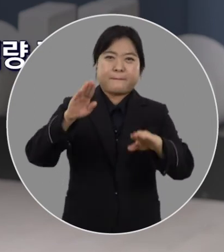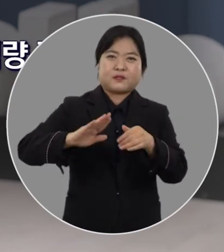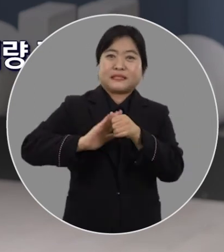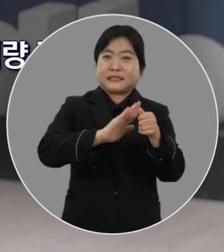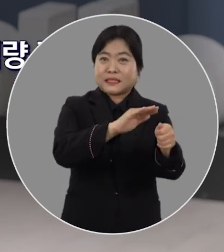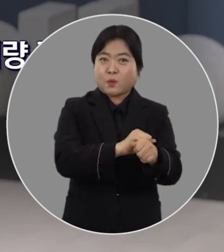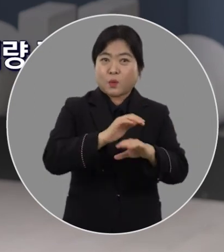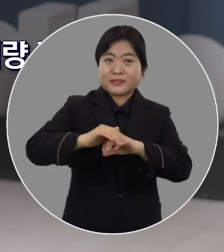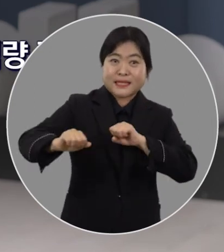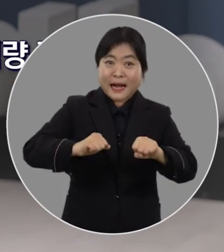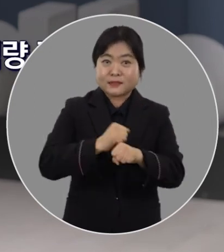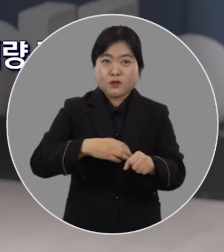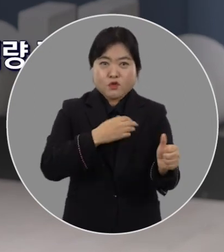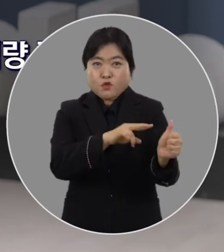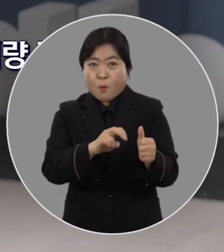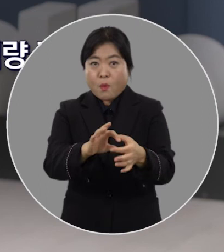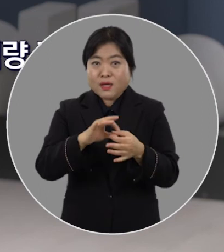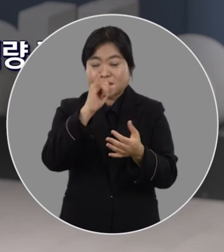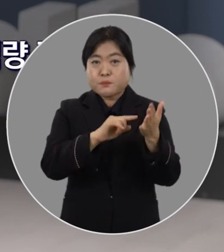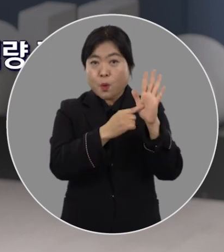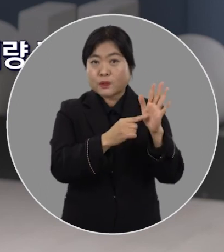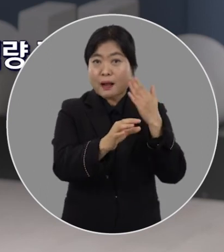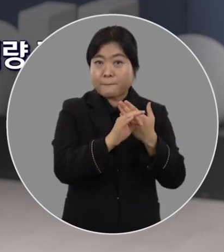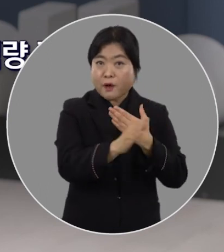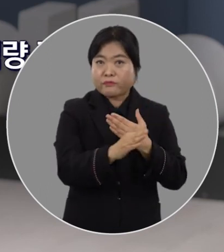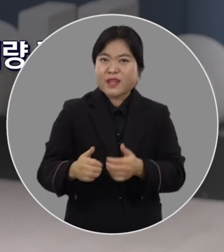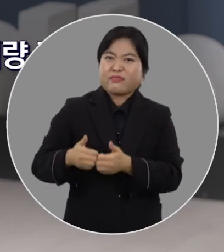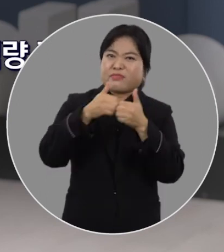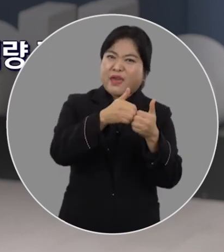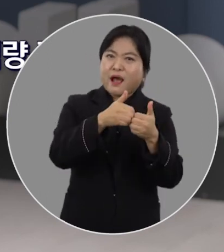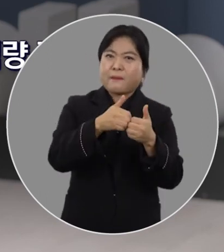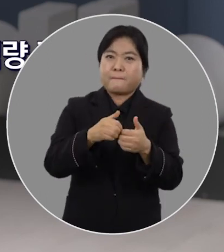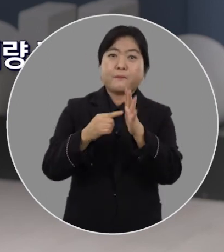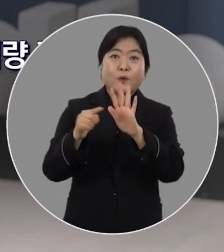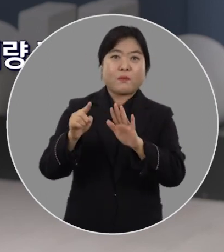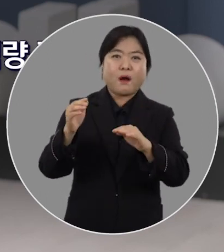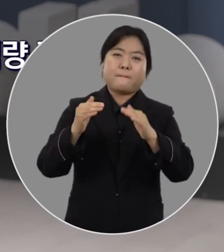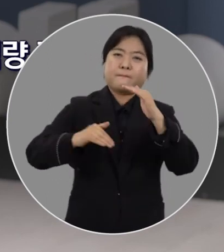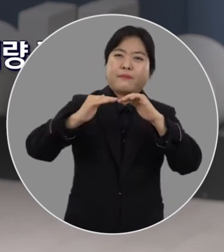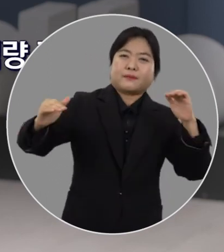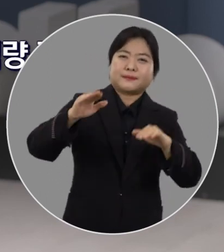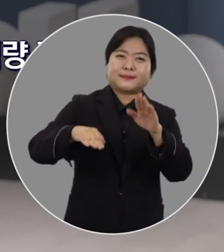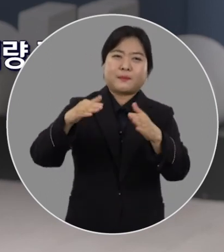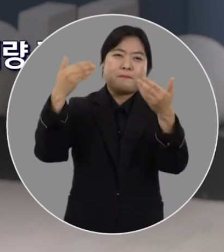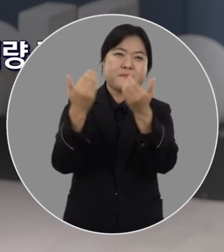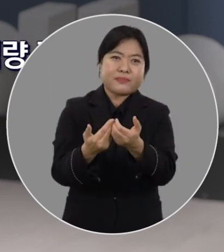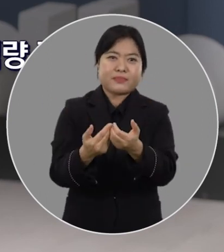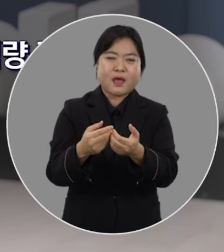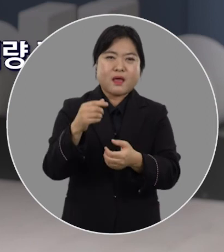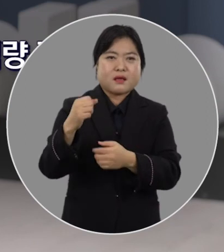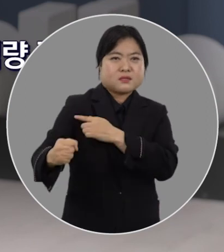지지하고 실행하는 혐오와 관련 있는 표현이라면 대항 표현은 평등, 차별 반대,